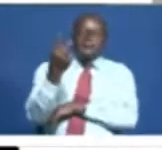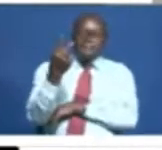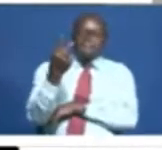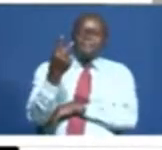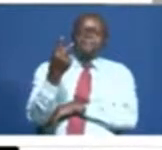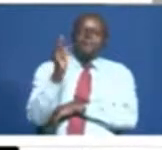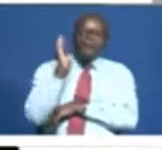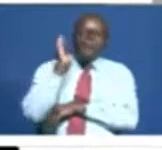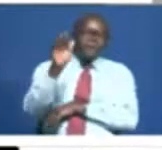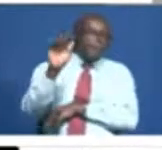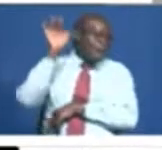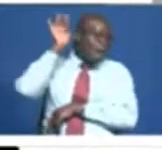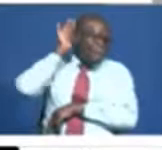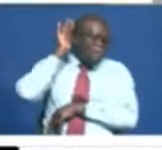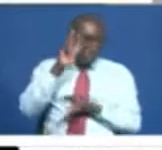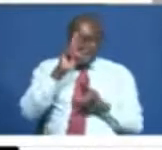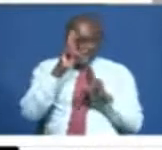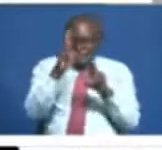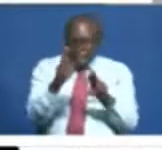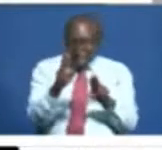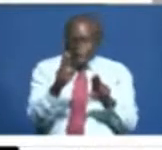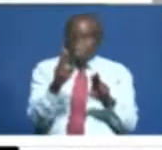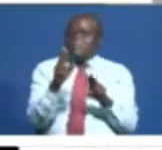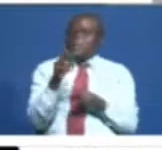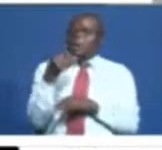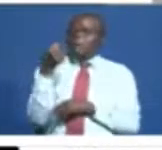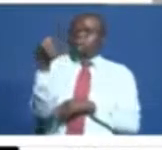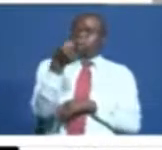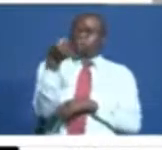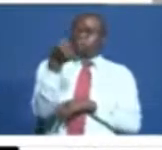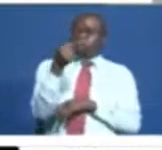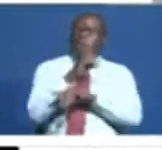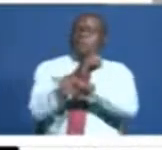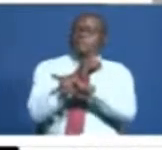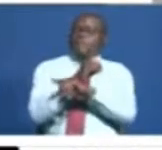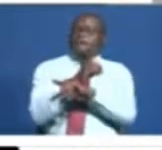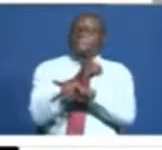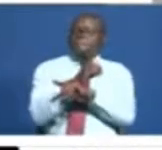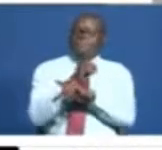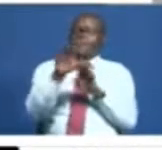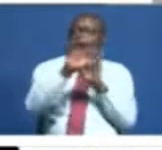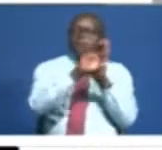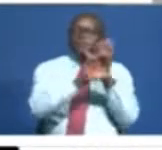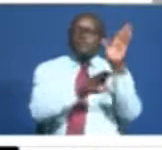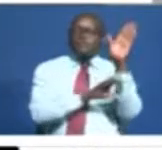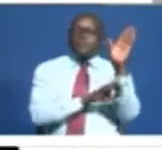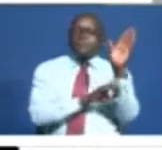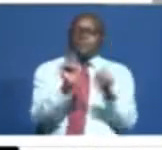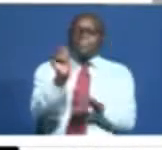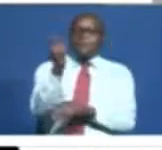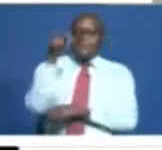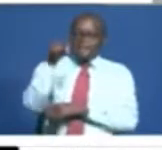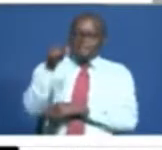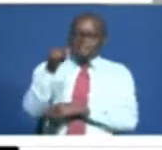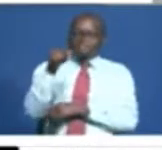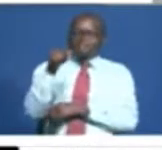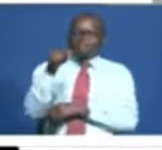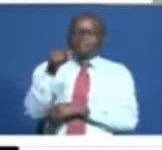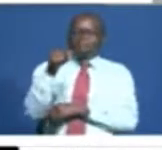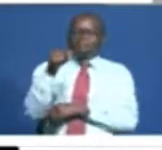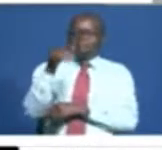nitatii, nitaheshimu, nitahifadhi, nitalinda na nitaitetea hii katiba ya Jamhuri ya Kenya, na